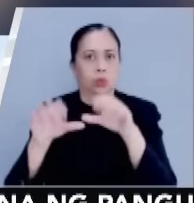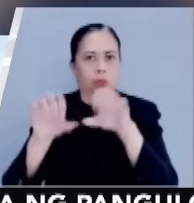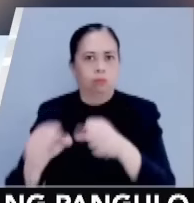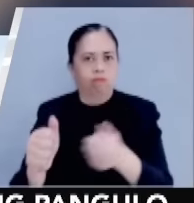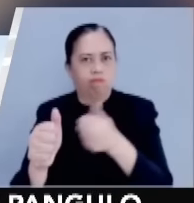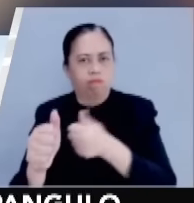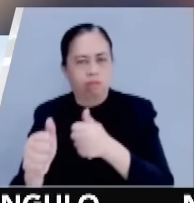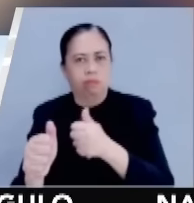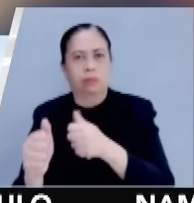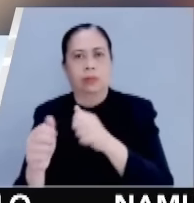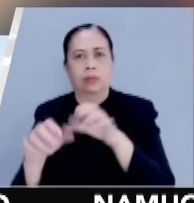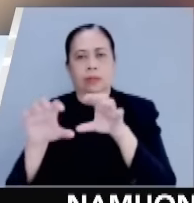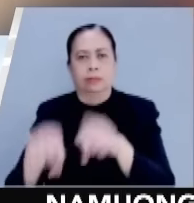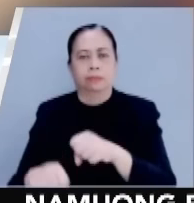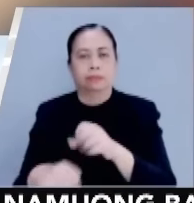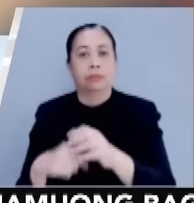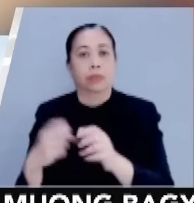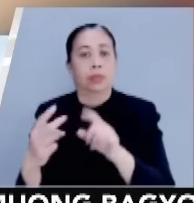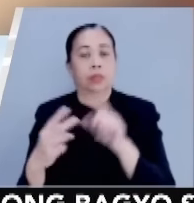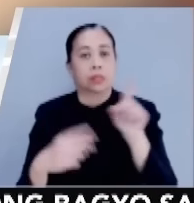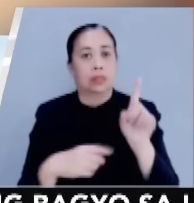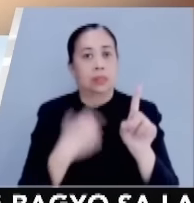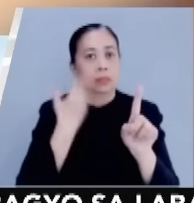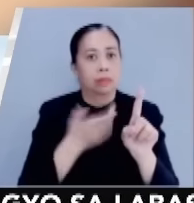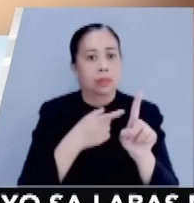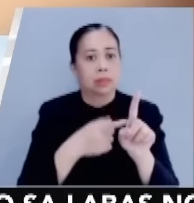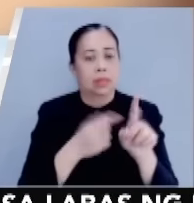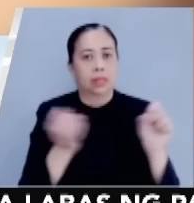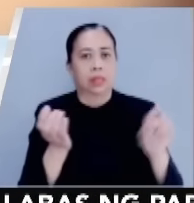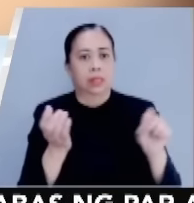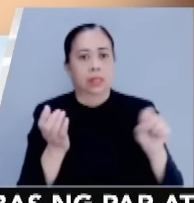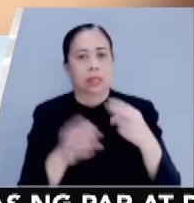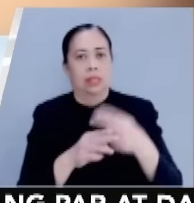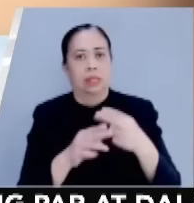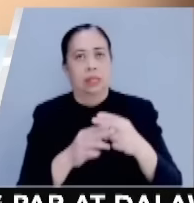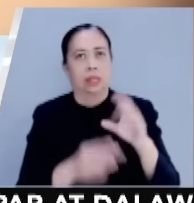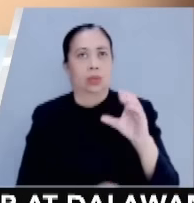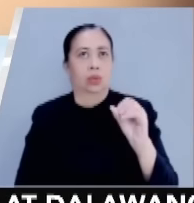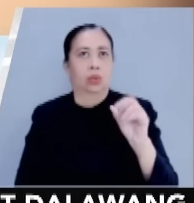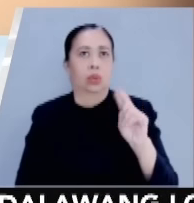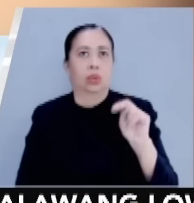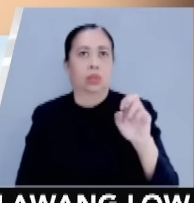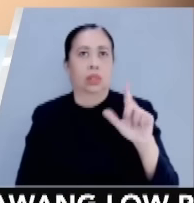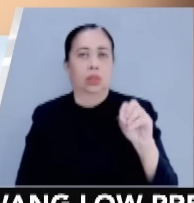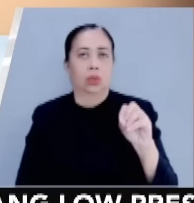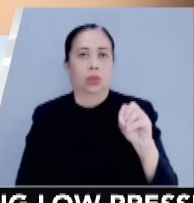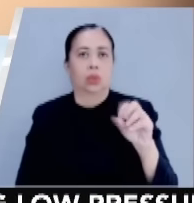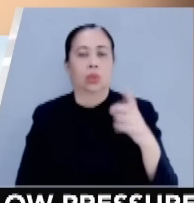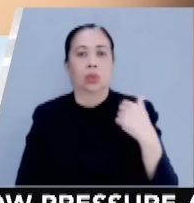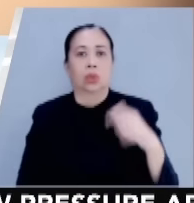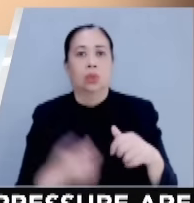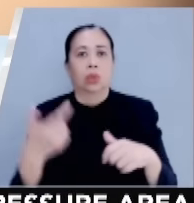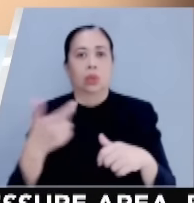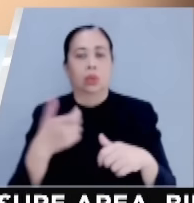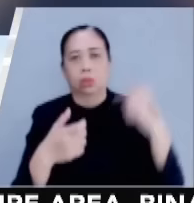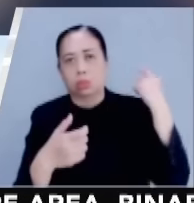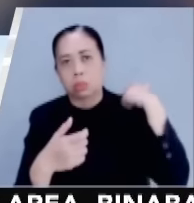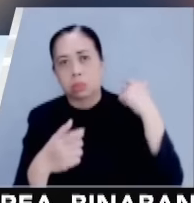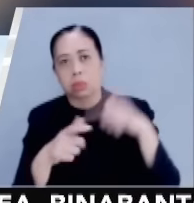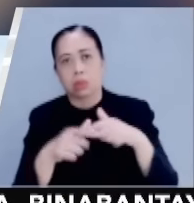rito. Isa sa mga napatay ay ang tanod na si Cornelio Noval Jr. Tinamaan siya ng bala sa likod at tumagos sa